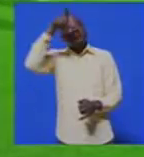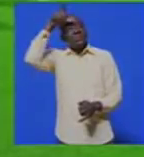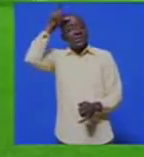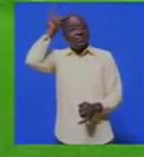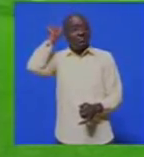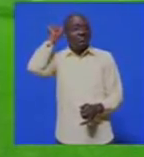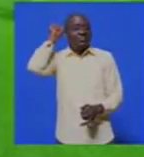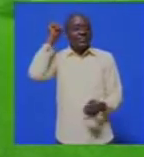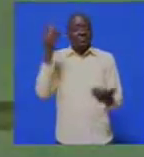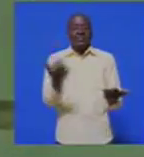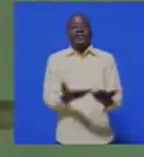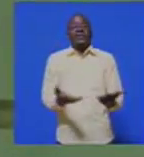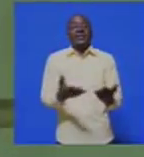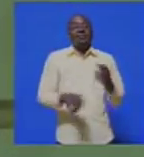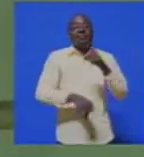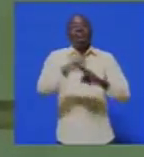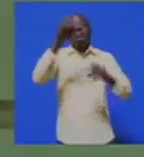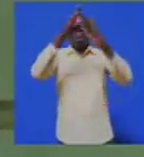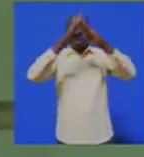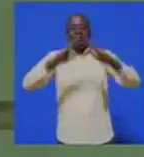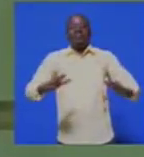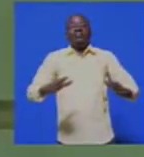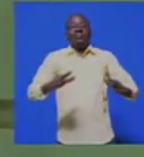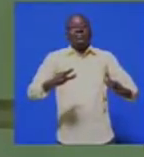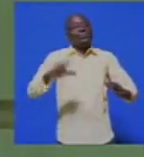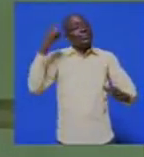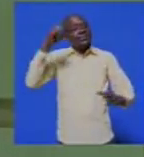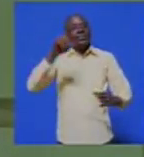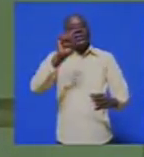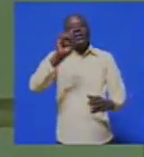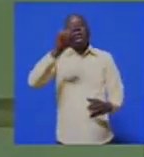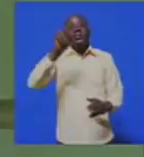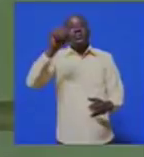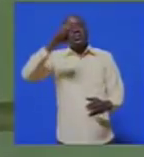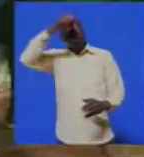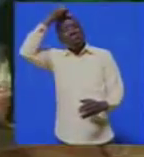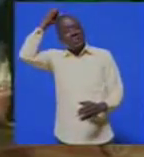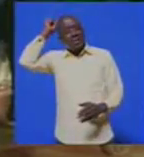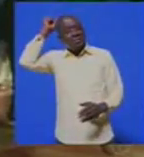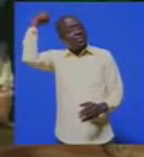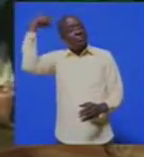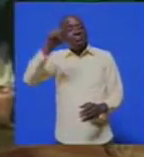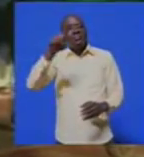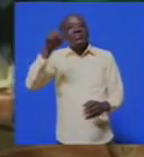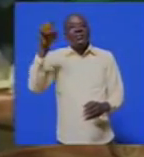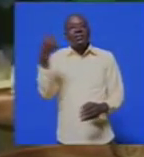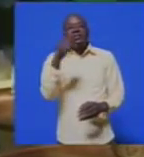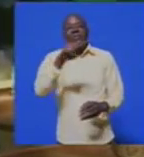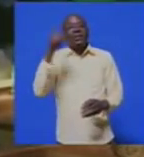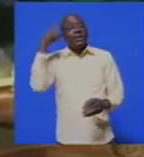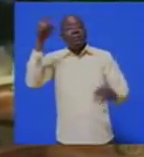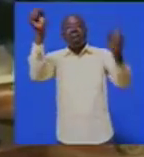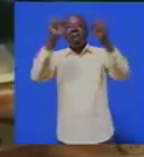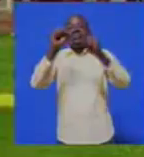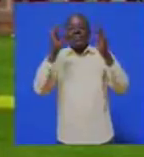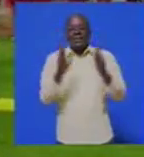C'est ici, le stade olympique de Sousse, stade de l'étoile sportive du Sahel. Le coach Séraphin Dargani et les encadreurs